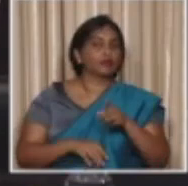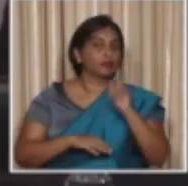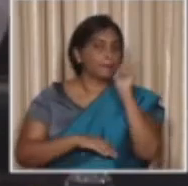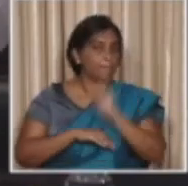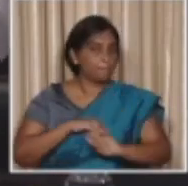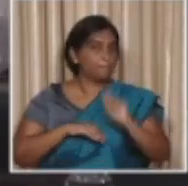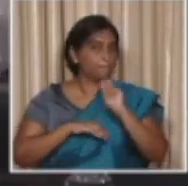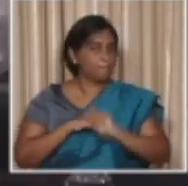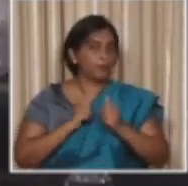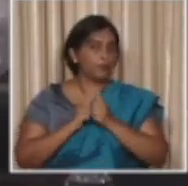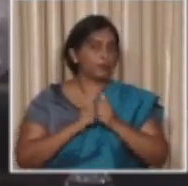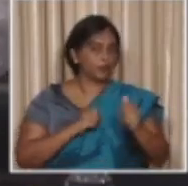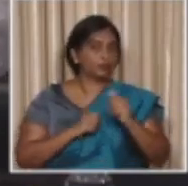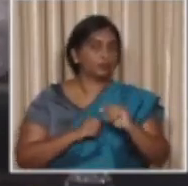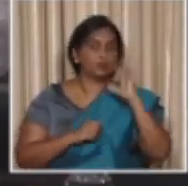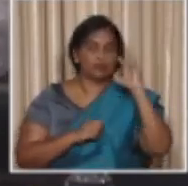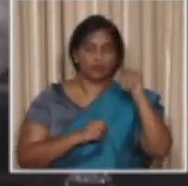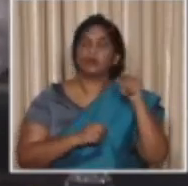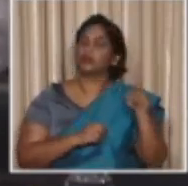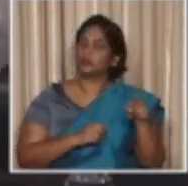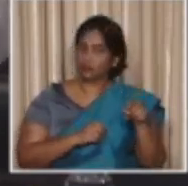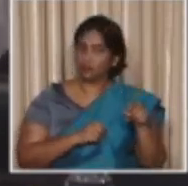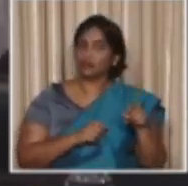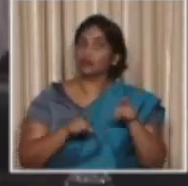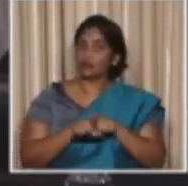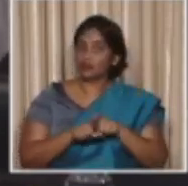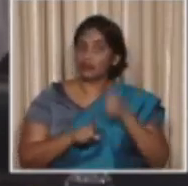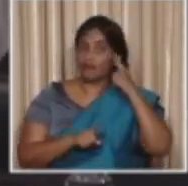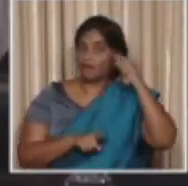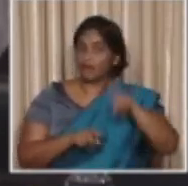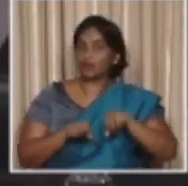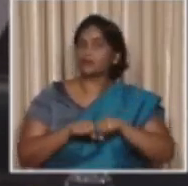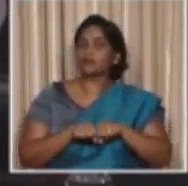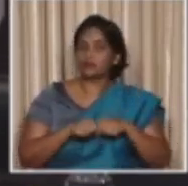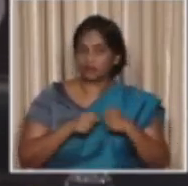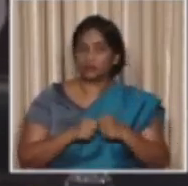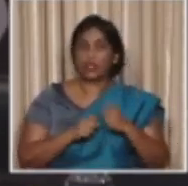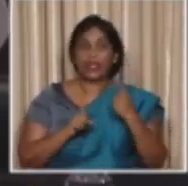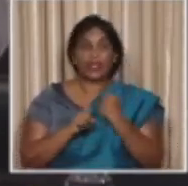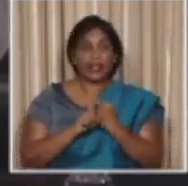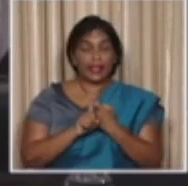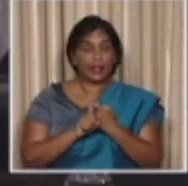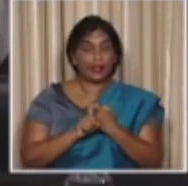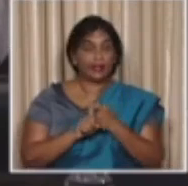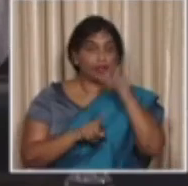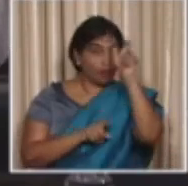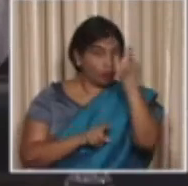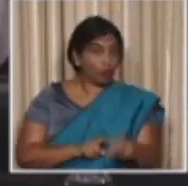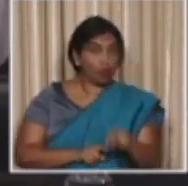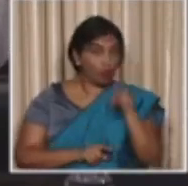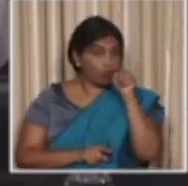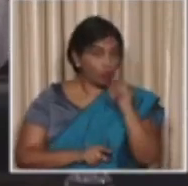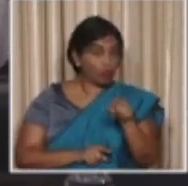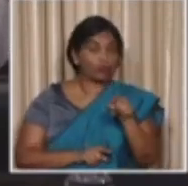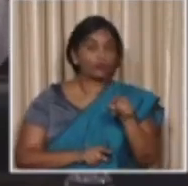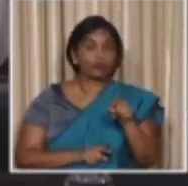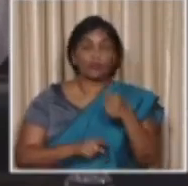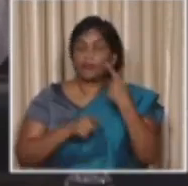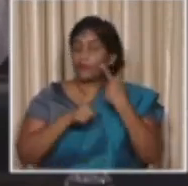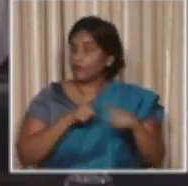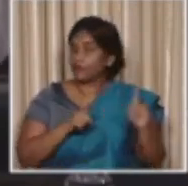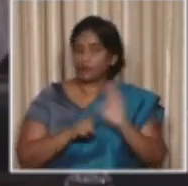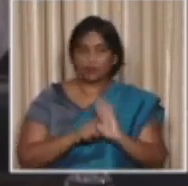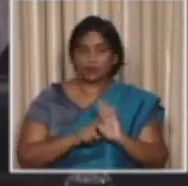සැලසුම් සහගතව ක්‍රියාත්මක වීමේ ප්‍රතිඵලයක් විදියට ඒ නිසා මේ විශ්වාස භංගය කෙහෙලිය රඹුක් වෙල්ල නැමැති පුද්ගලයාට එරෙහිව පමණක්